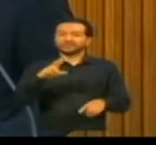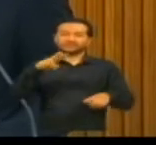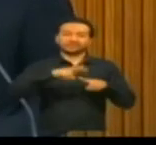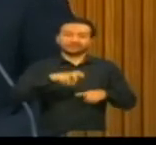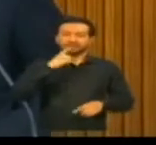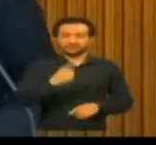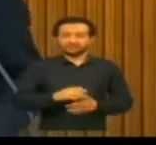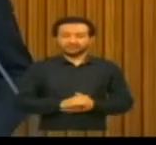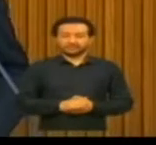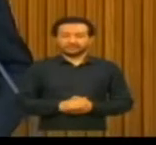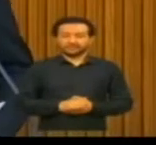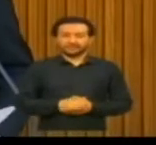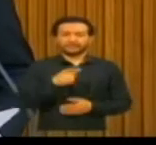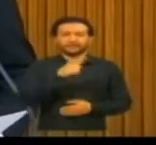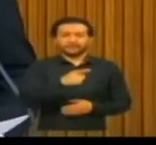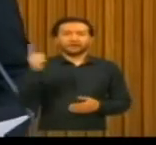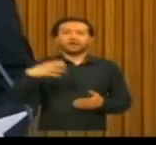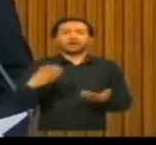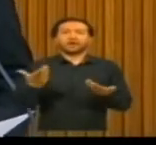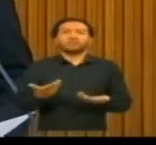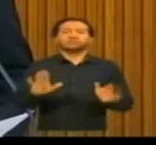dedi. Bunu hazmedemediler.